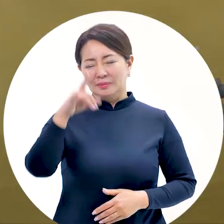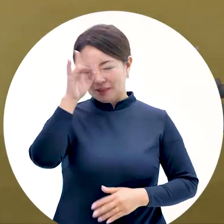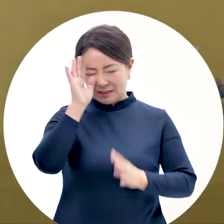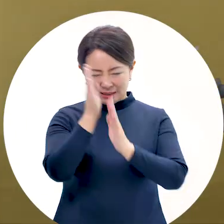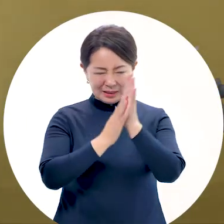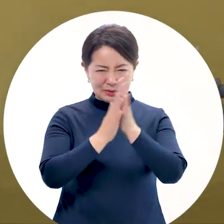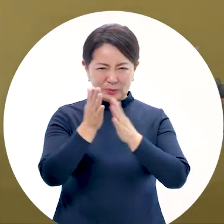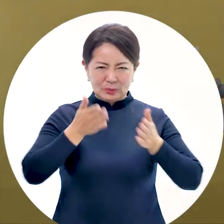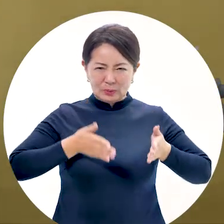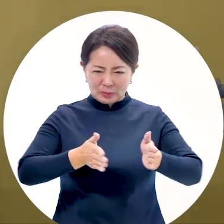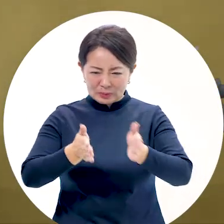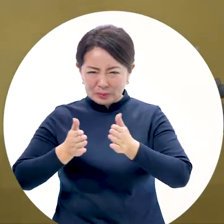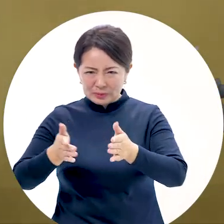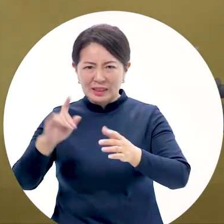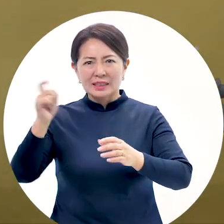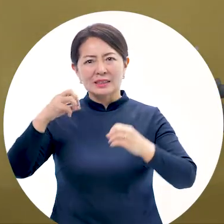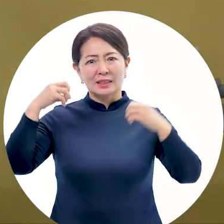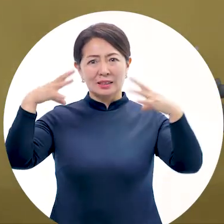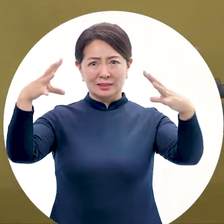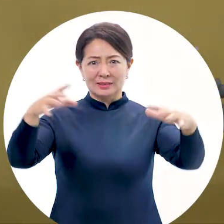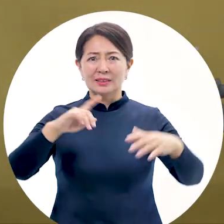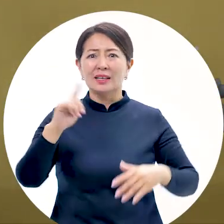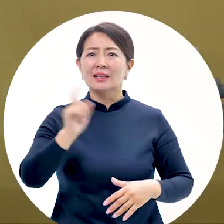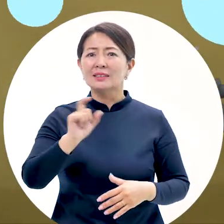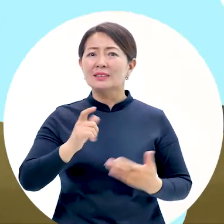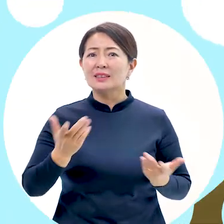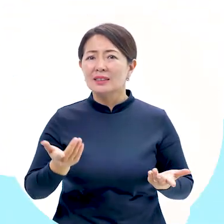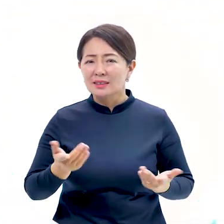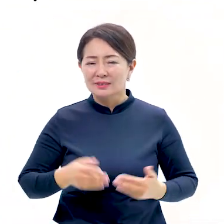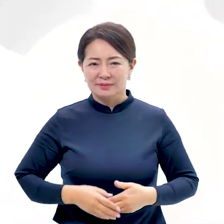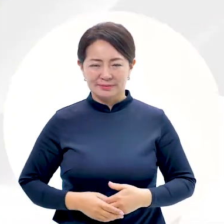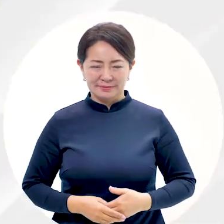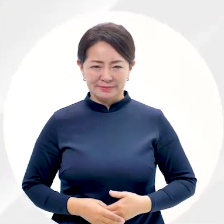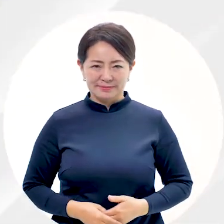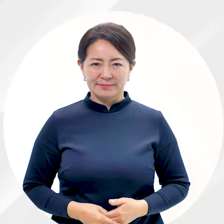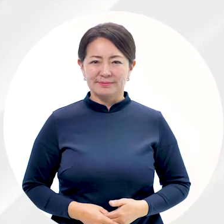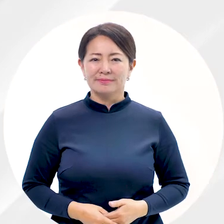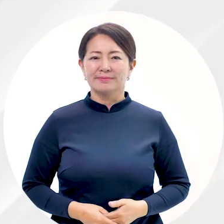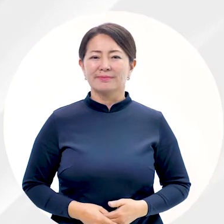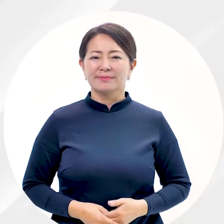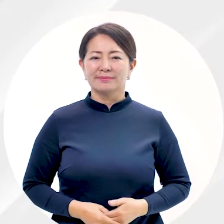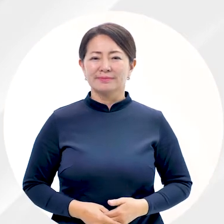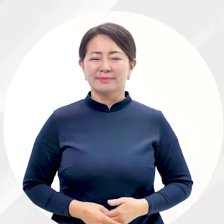Йоо, энэ харанхуй гудамжууд хизээ бүрэн гэрэлтэй болох юм бол.